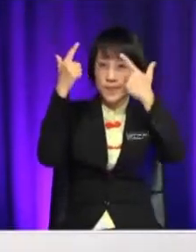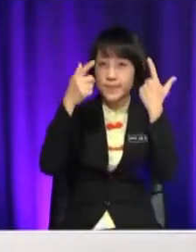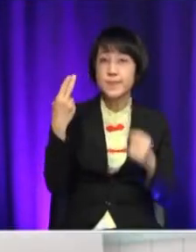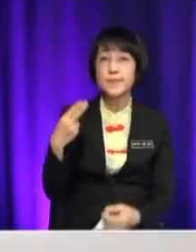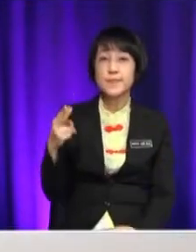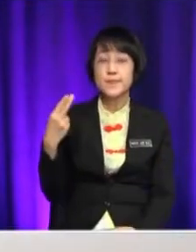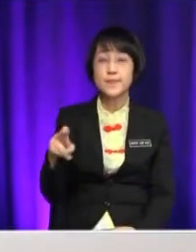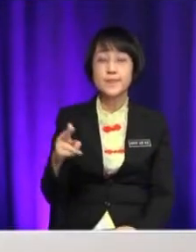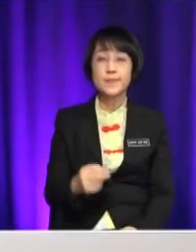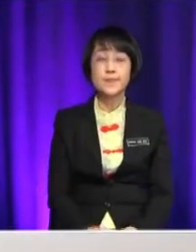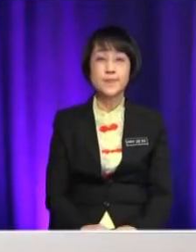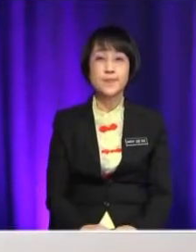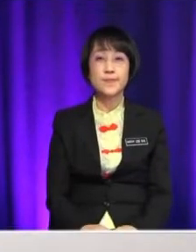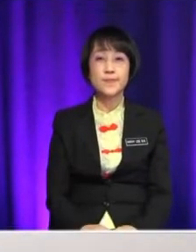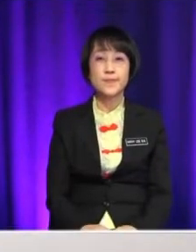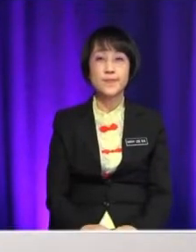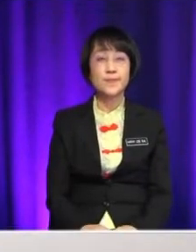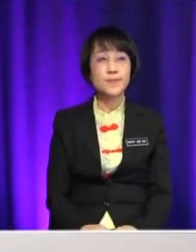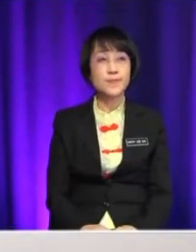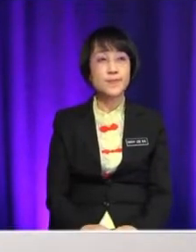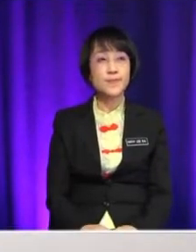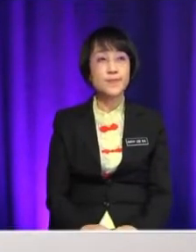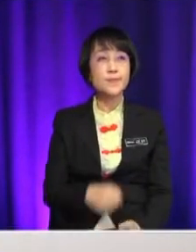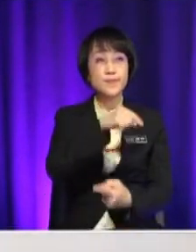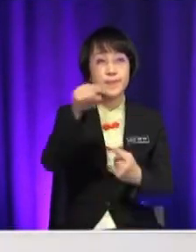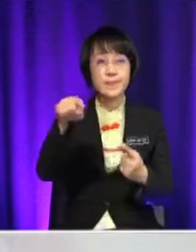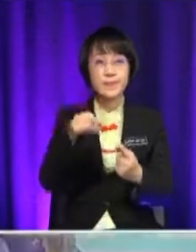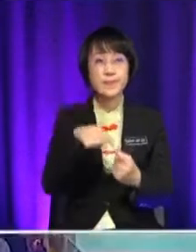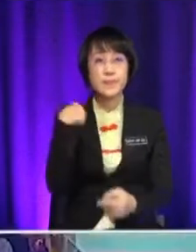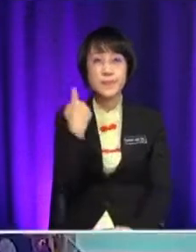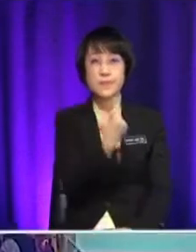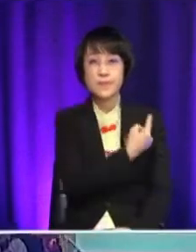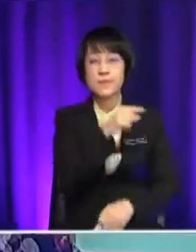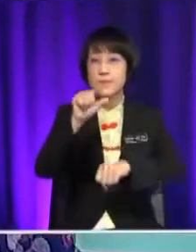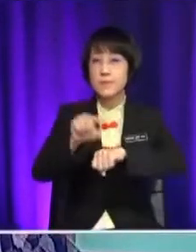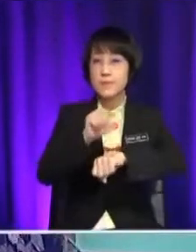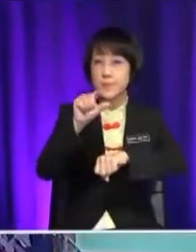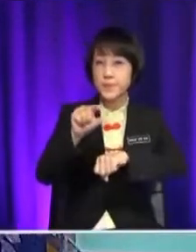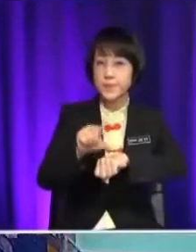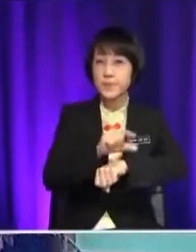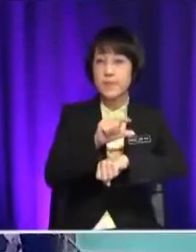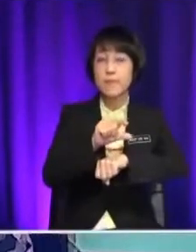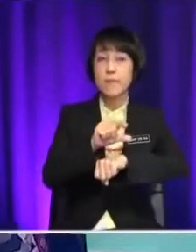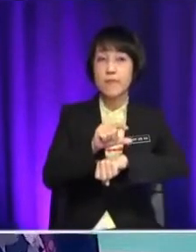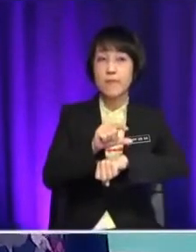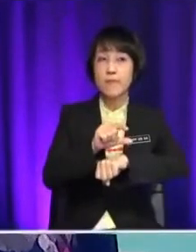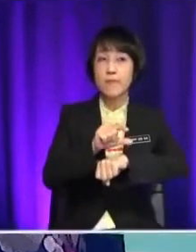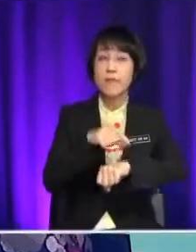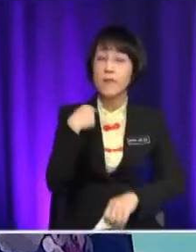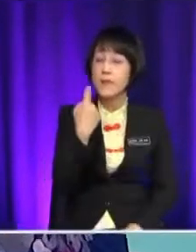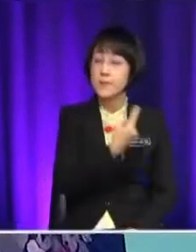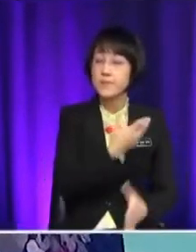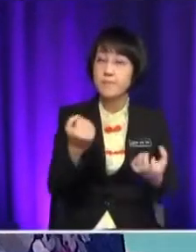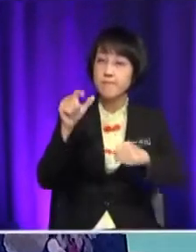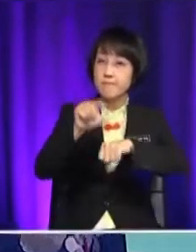buat kerangkanya tu, kan? Cumanya bila kita mengaplikasikan ataupun kita nak